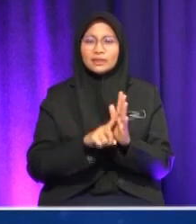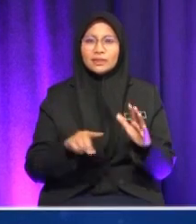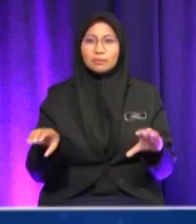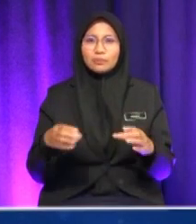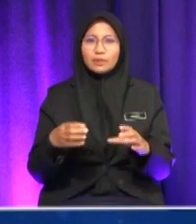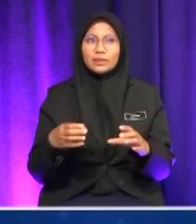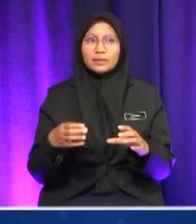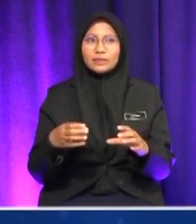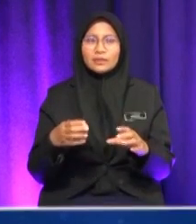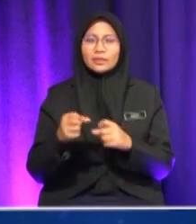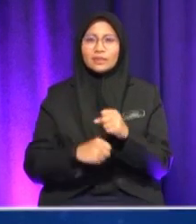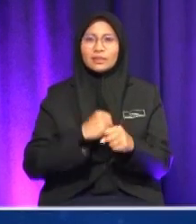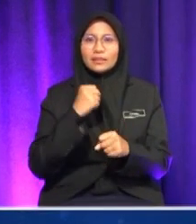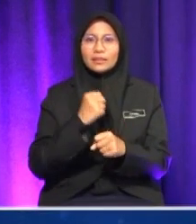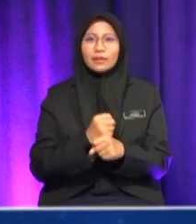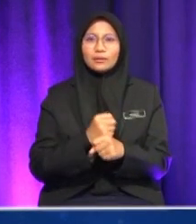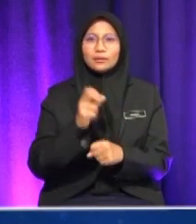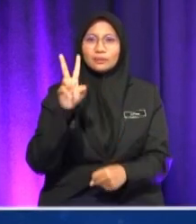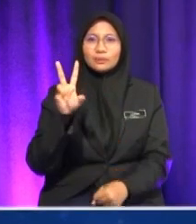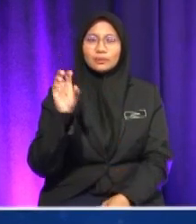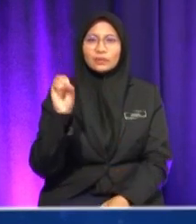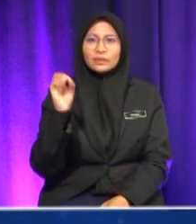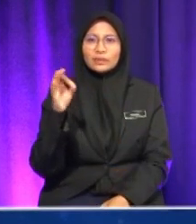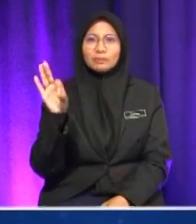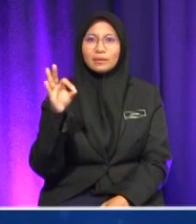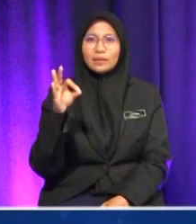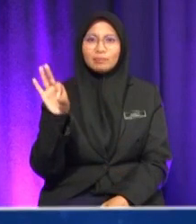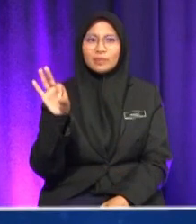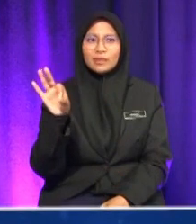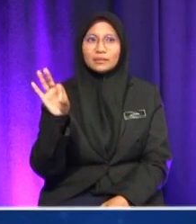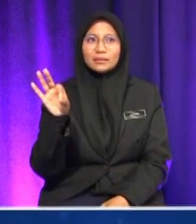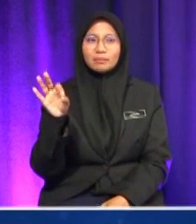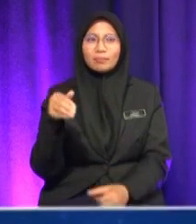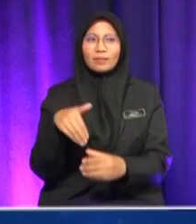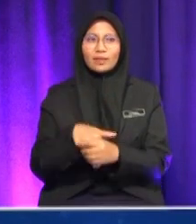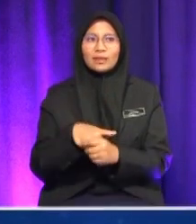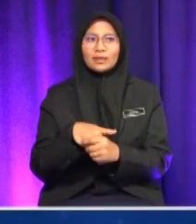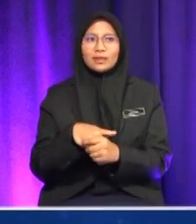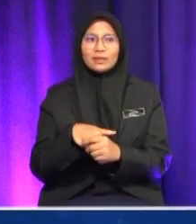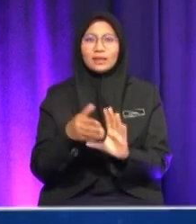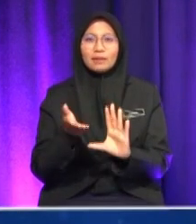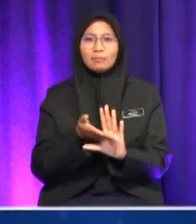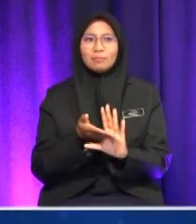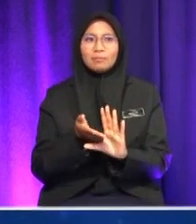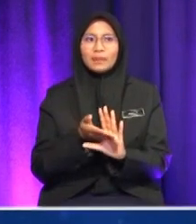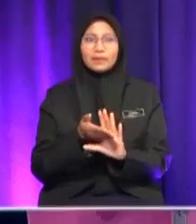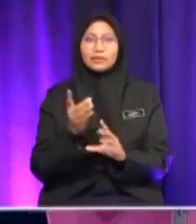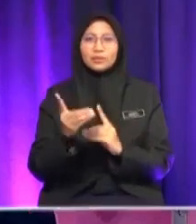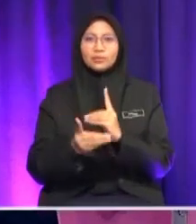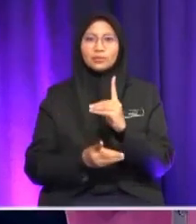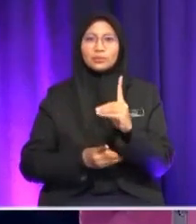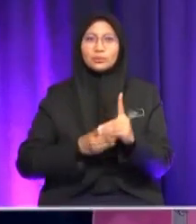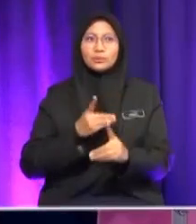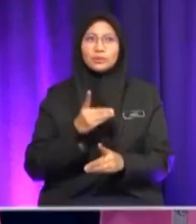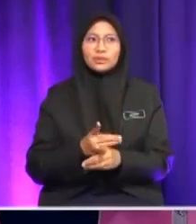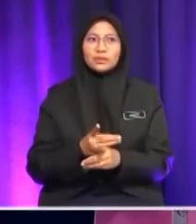Malaysia Disember 2019 yang diterbitkan dalam Bank Dunia. Okey, Bank Dunia telah menunjukkan